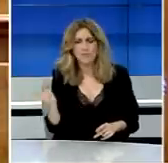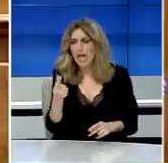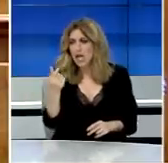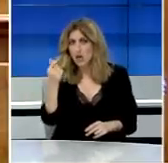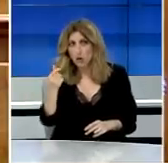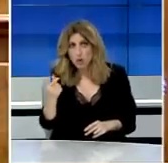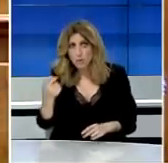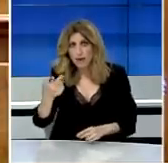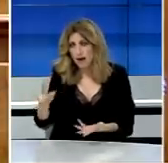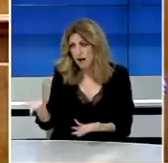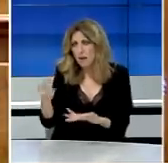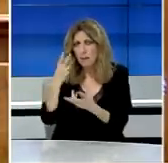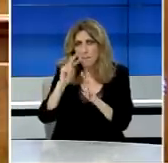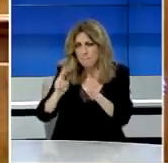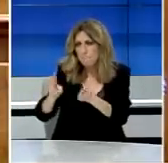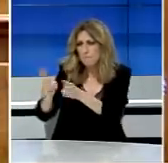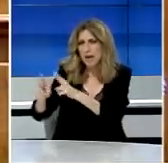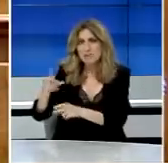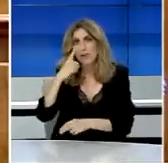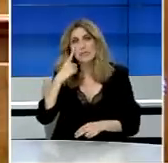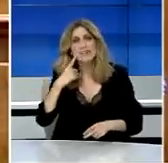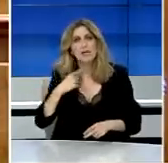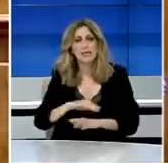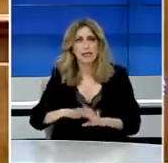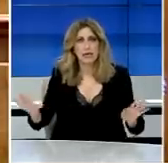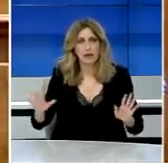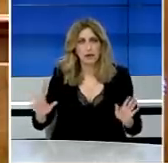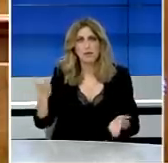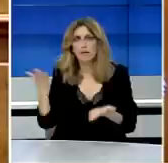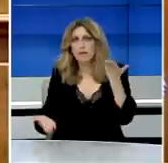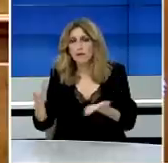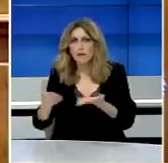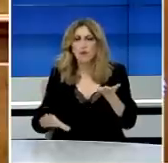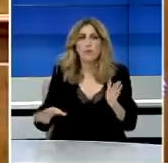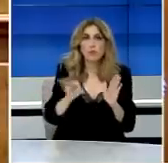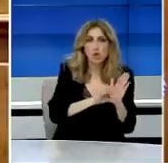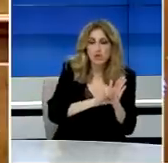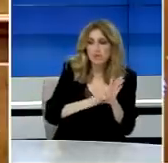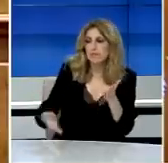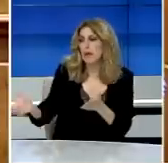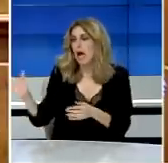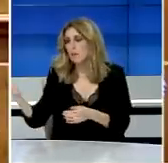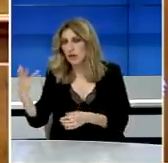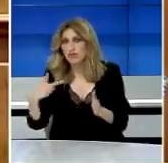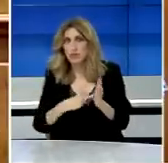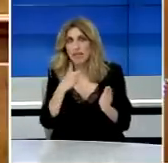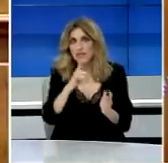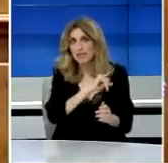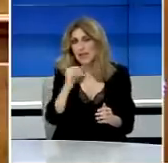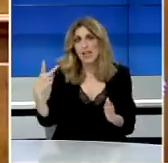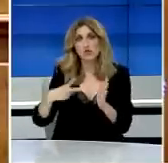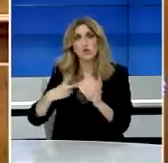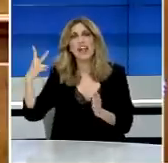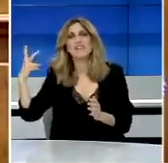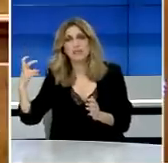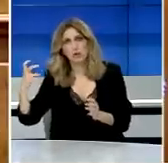Σας καταθέτω στα πρακτικά το ισοζύγιο ροών προσλήψεων απολύσεων από το 2001 στο 2020 και θα δείτε ότι